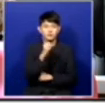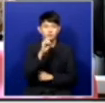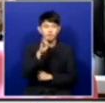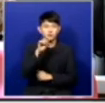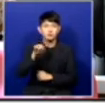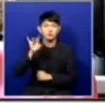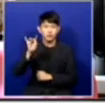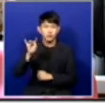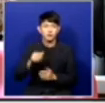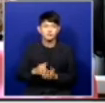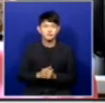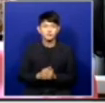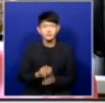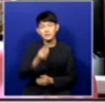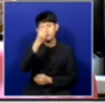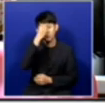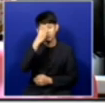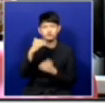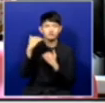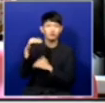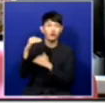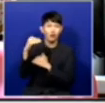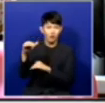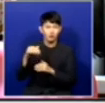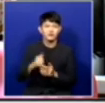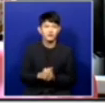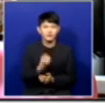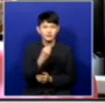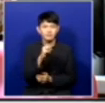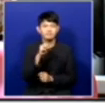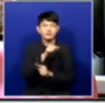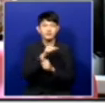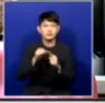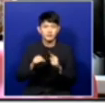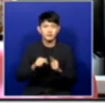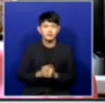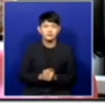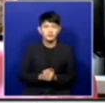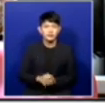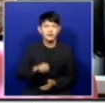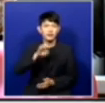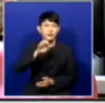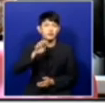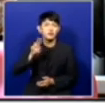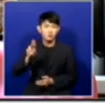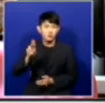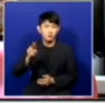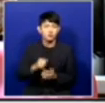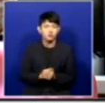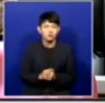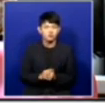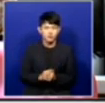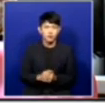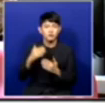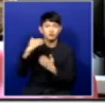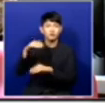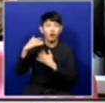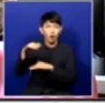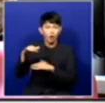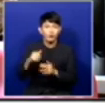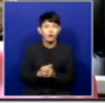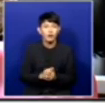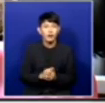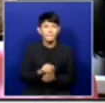ญี่ปุ่นมีสัดส่วนในการส่งออก 10% และ EU มีสัดส่วนในการส่งออก